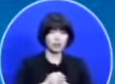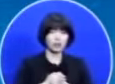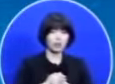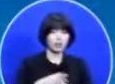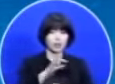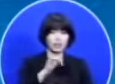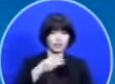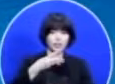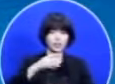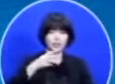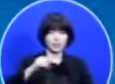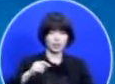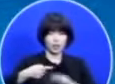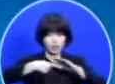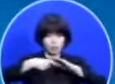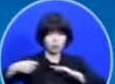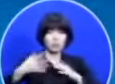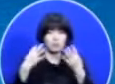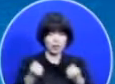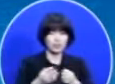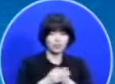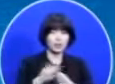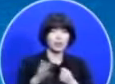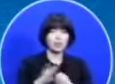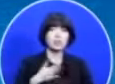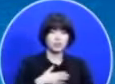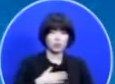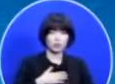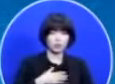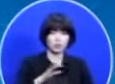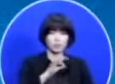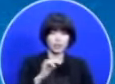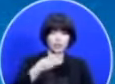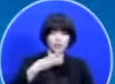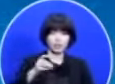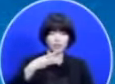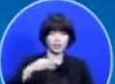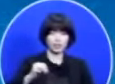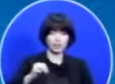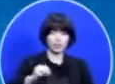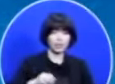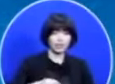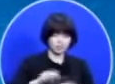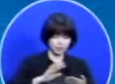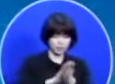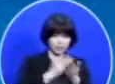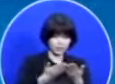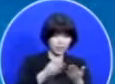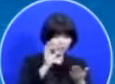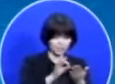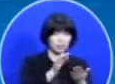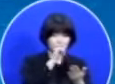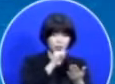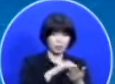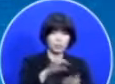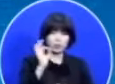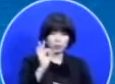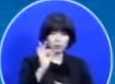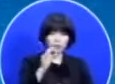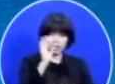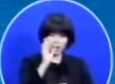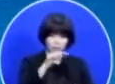소매치기가 많다고 해요 그래서 저도 이태리를 간다고 해서 거기 가이드북에 나와 있어요 돈을 절대로 한